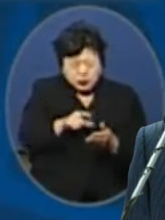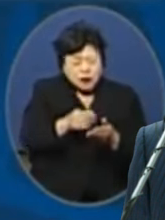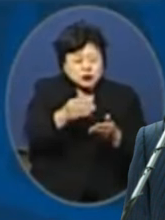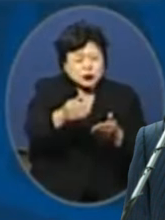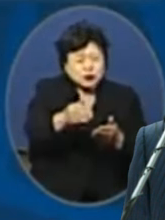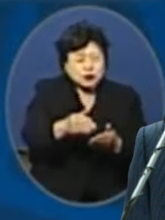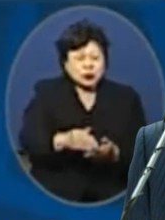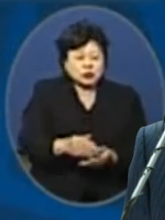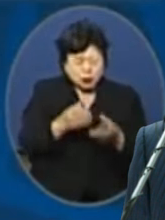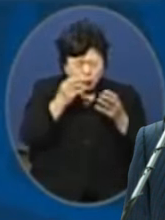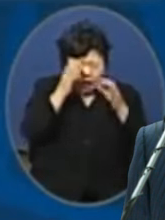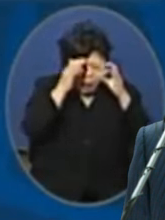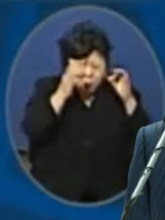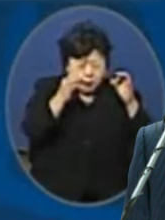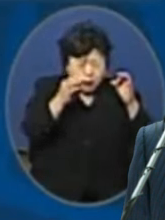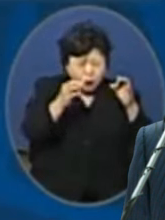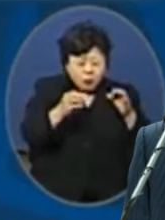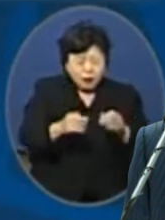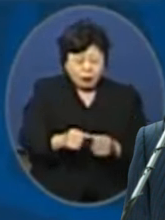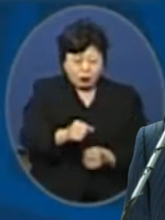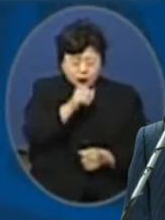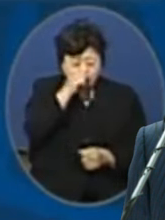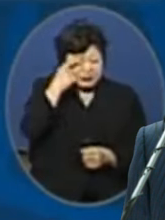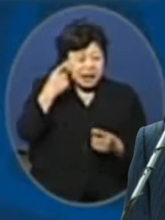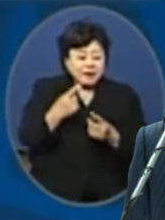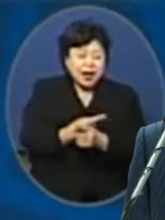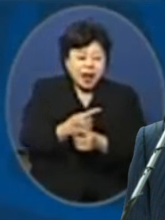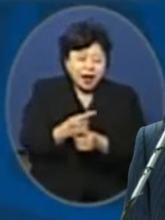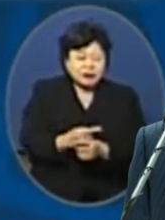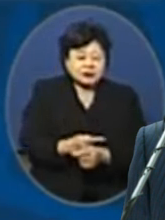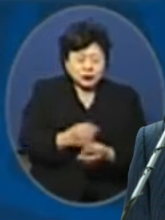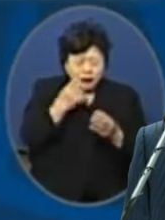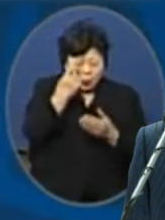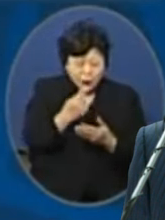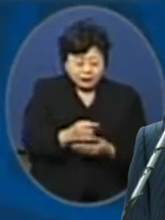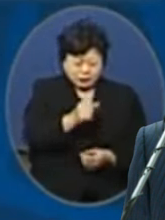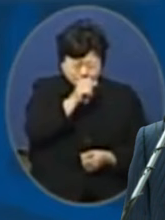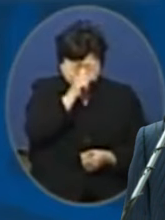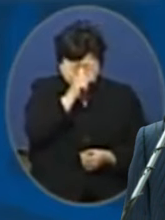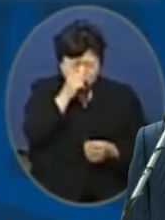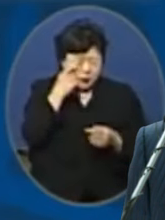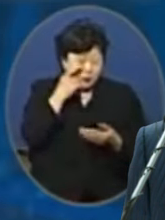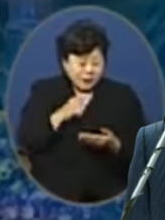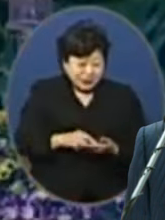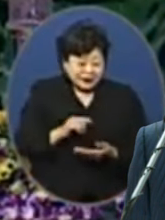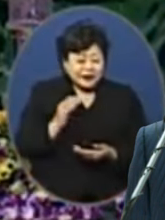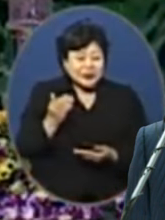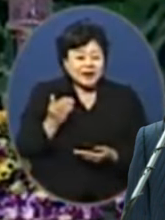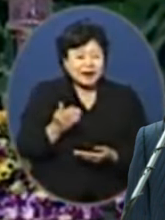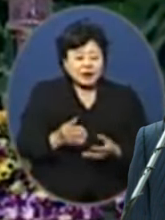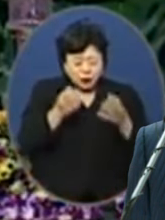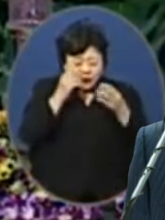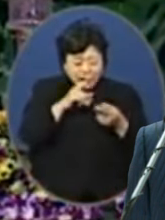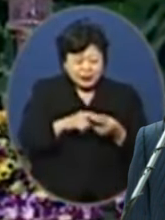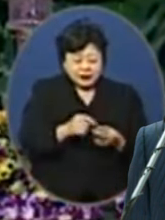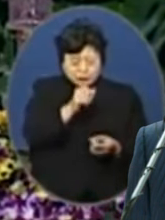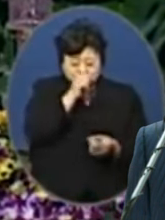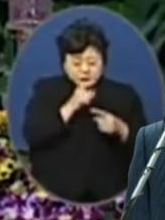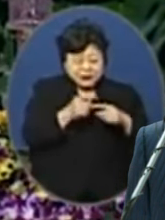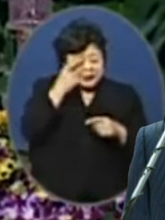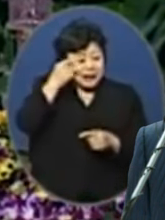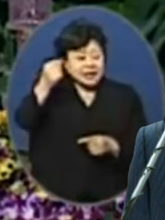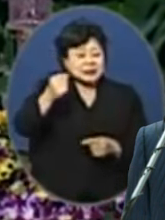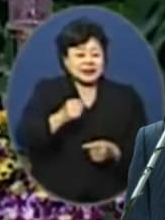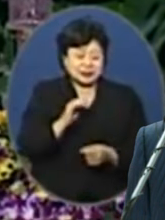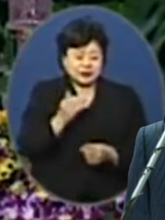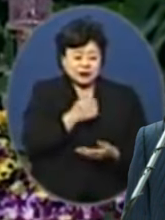낙관론자는 매번 고난이 다가와도 기회를 본다라고 말했었습니다 우리가 고난에 대해 긍정적인 태도를 가져야